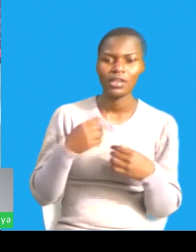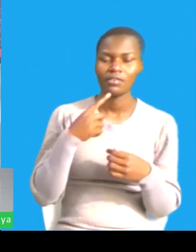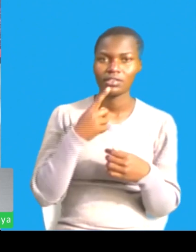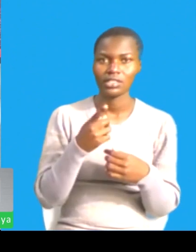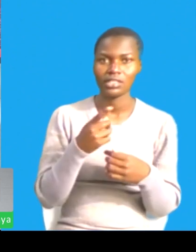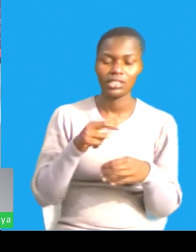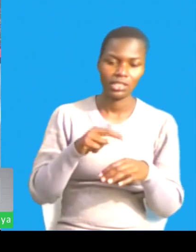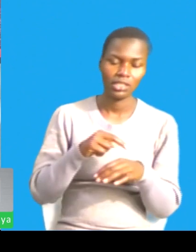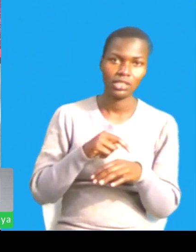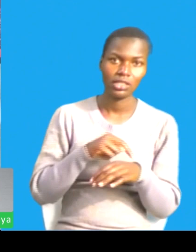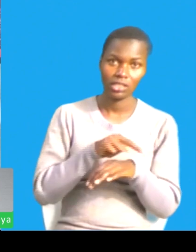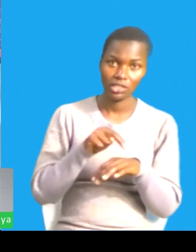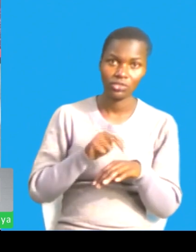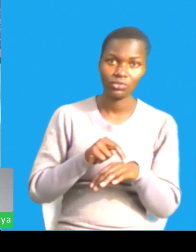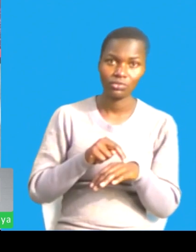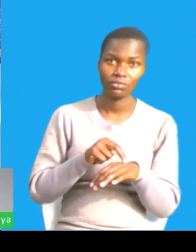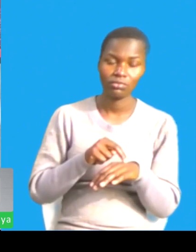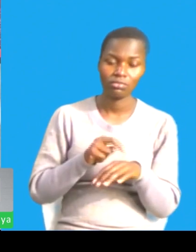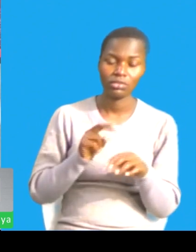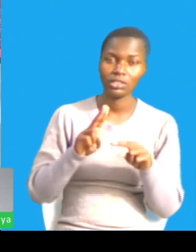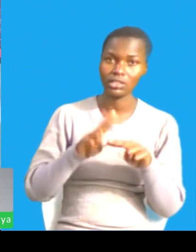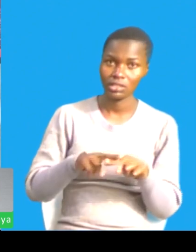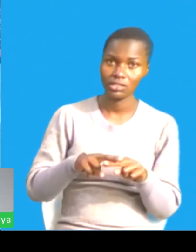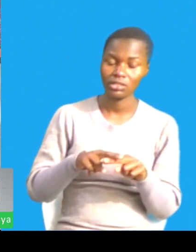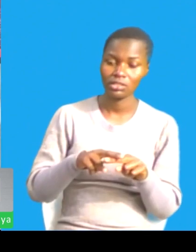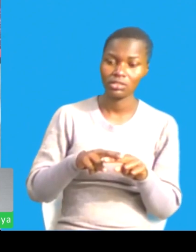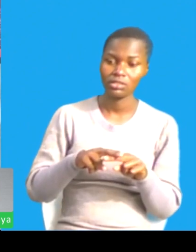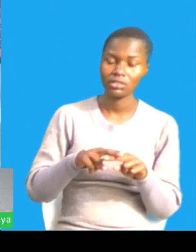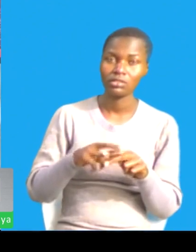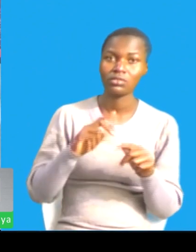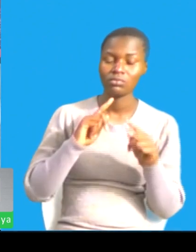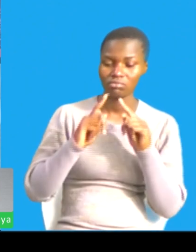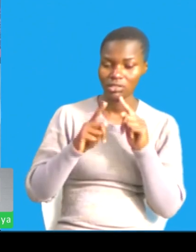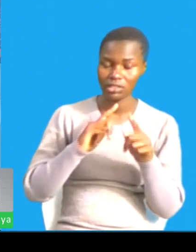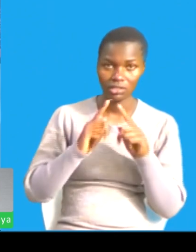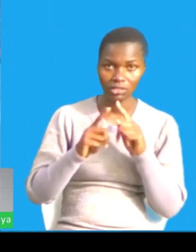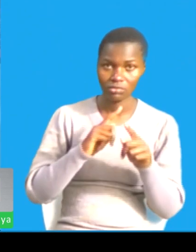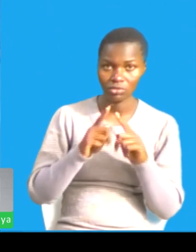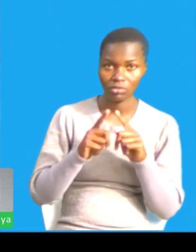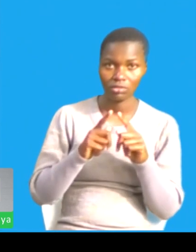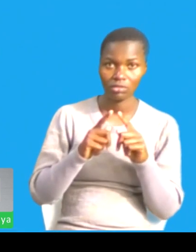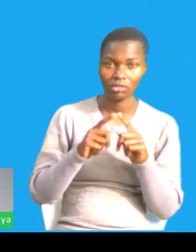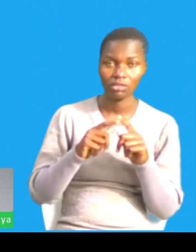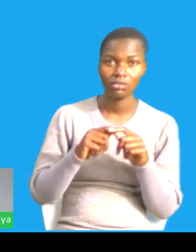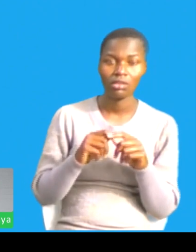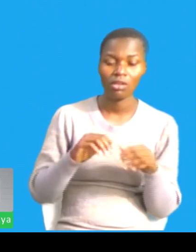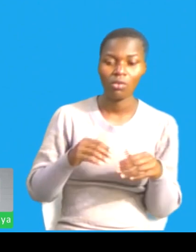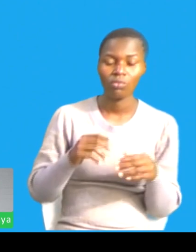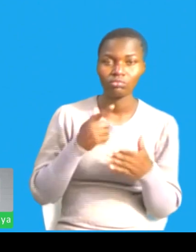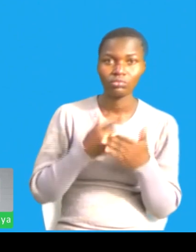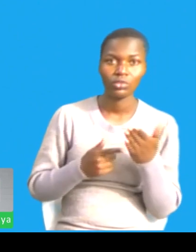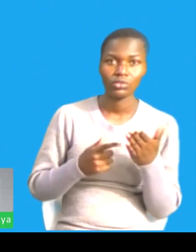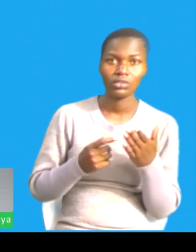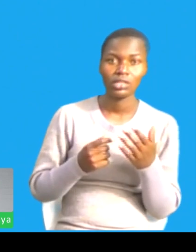chini, katiba tuone ni vipenge gani tutafungua tupeleke katiba juu. Sisi kama watu wa Afrikenya